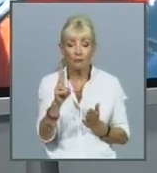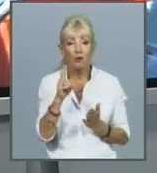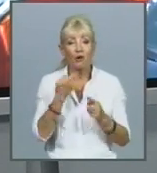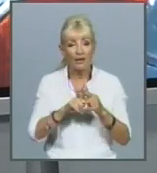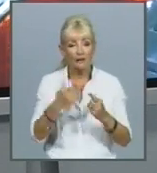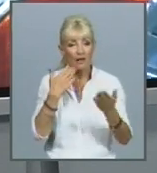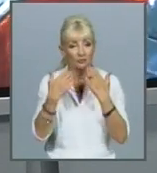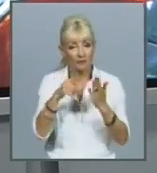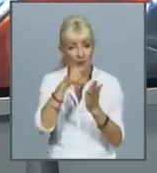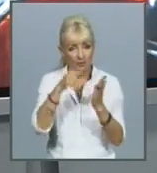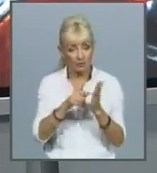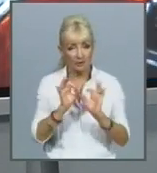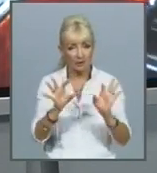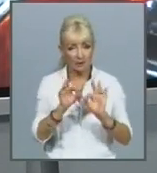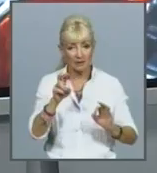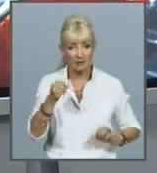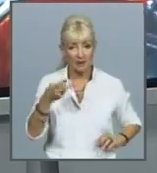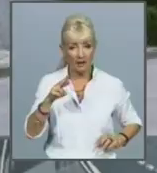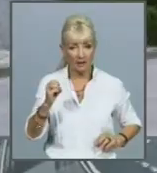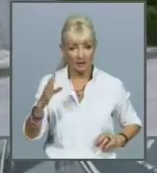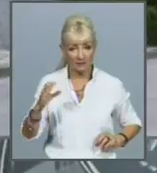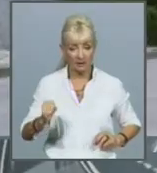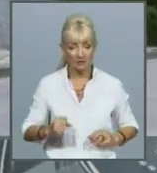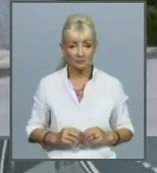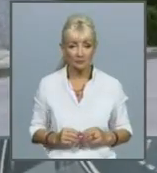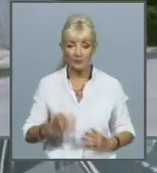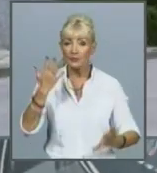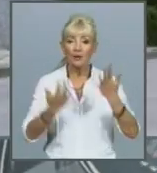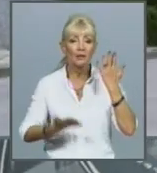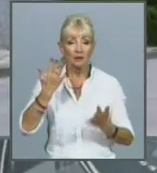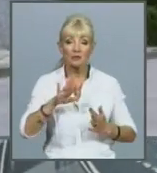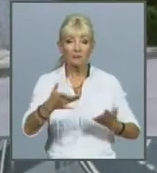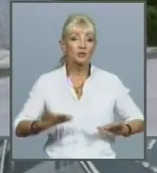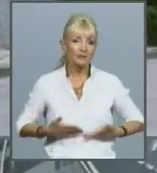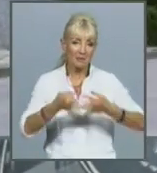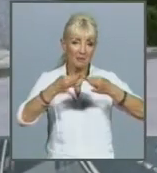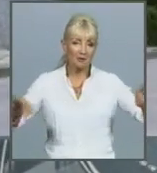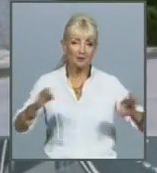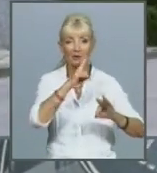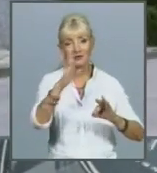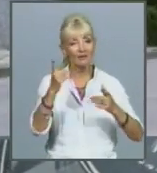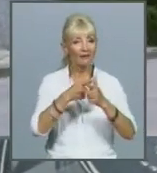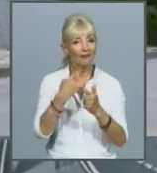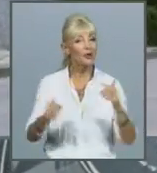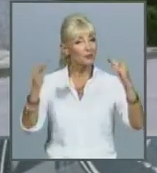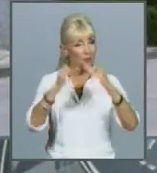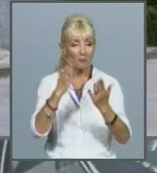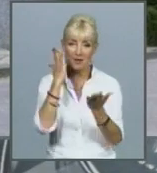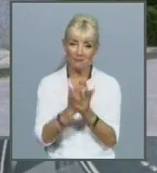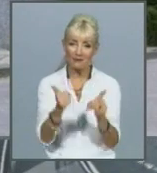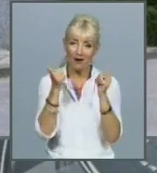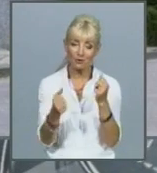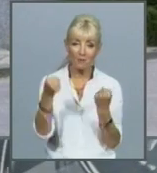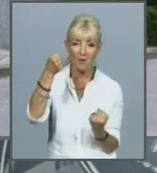це питання, розкаже Яна Біляєва. Якщо ви мешкаєте у просторій квартирі чи будинку, маєте гарну